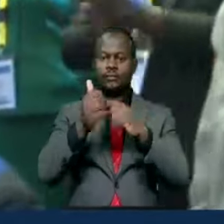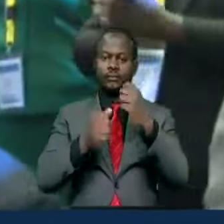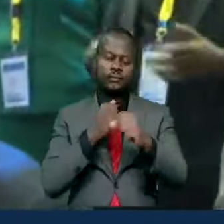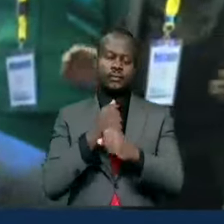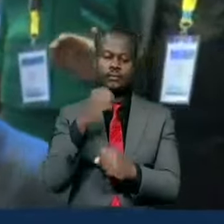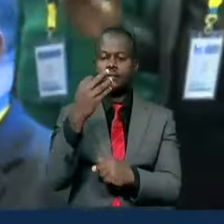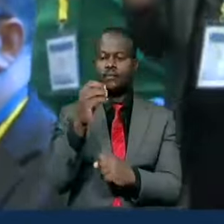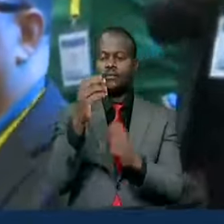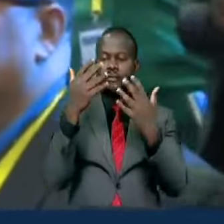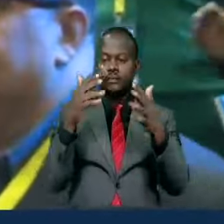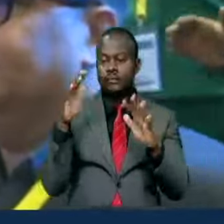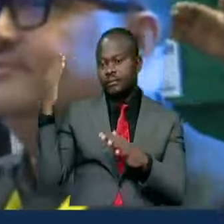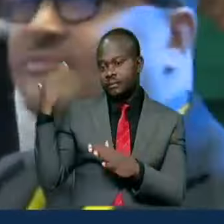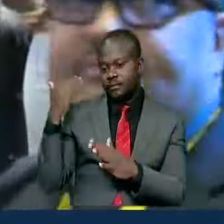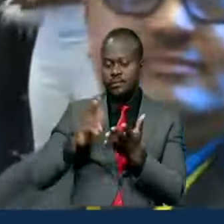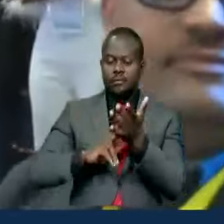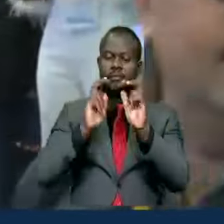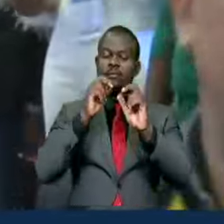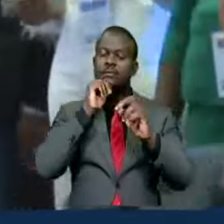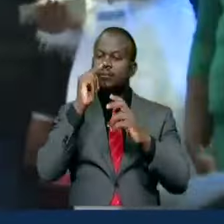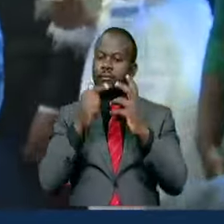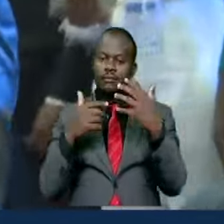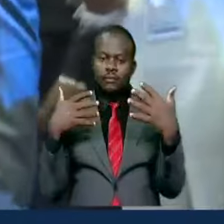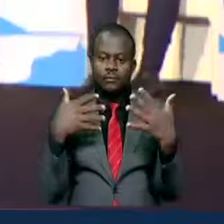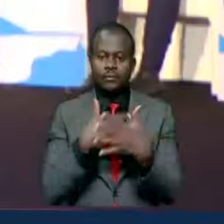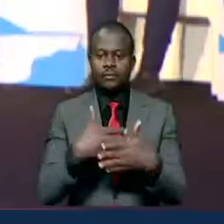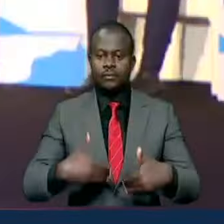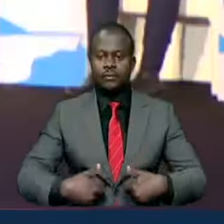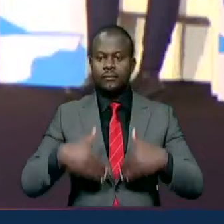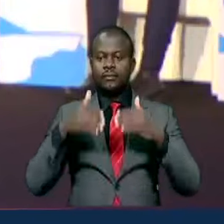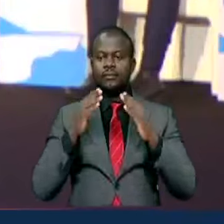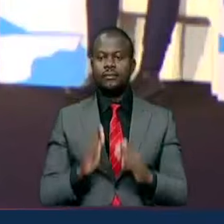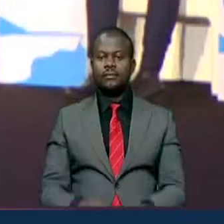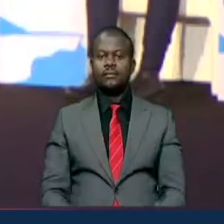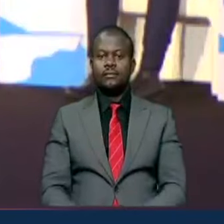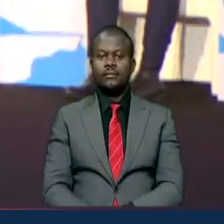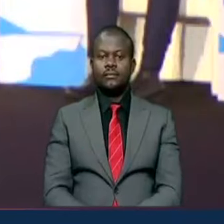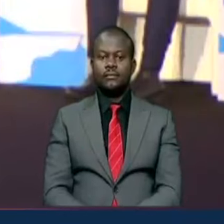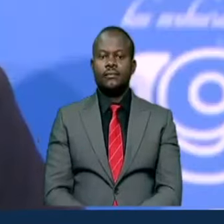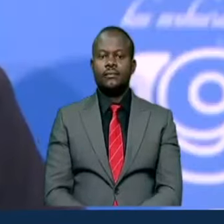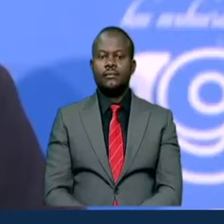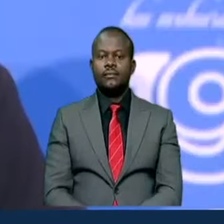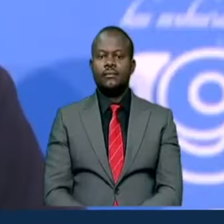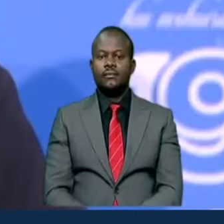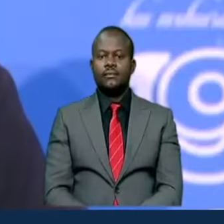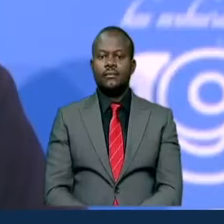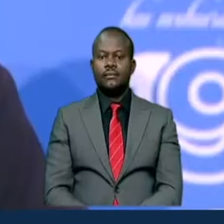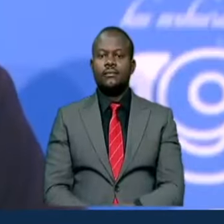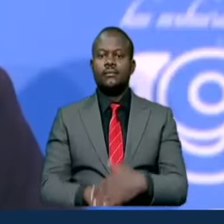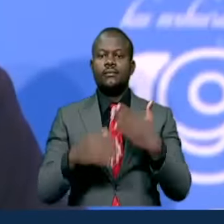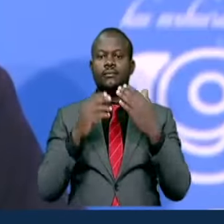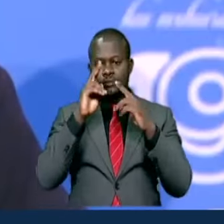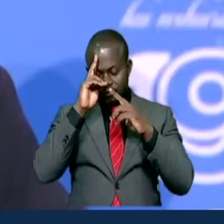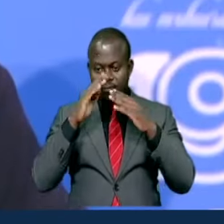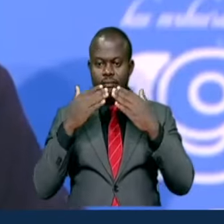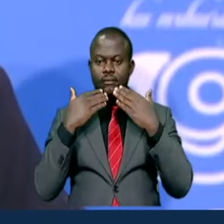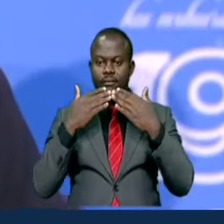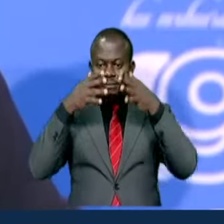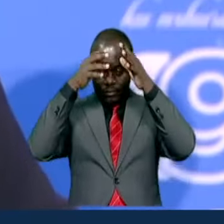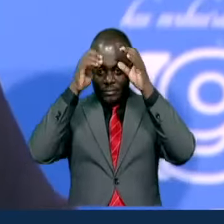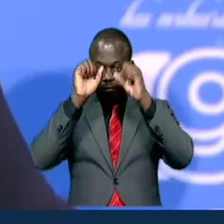30 ishize yemeza ko nta cyakanga urubyiruko. Nyakubahwa Perezida wa Repubulika, ku myaka 30 igiye